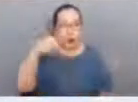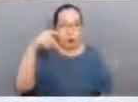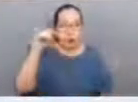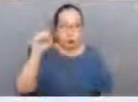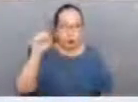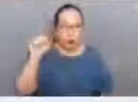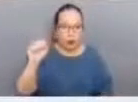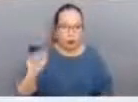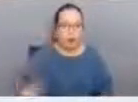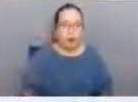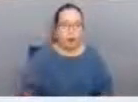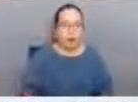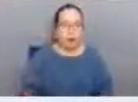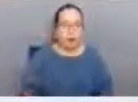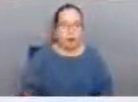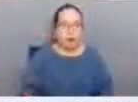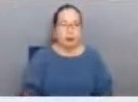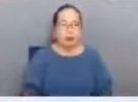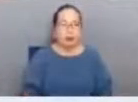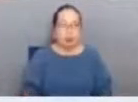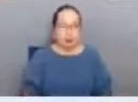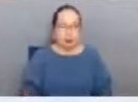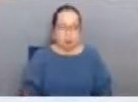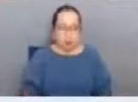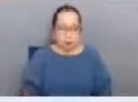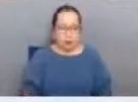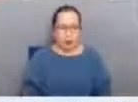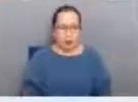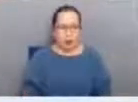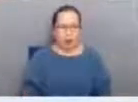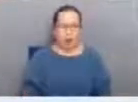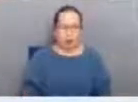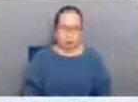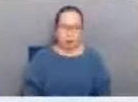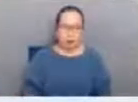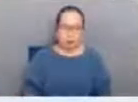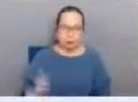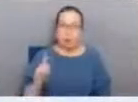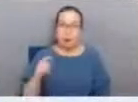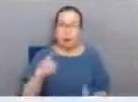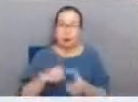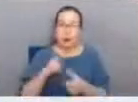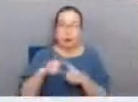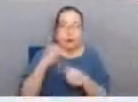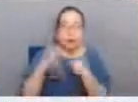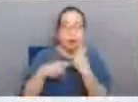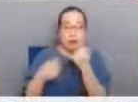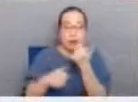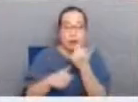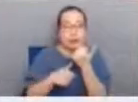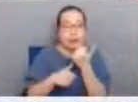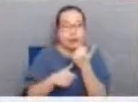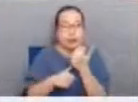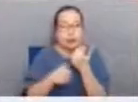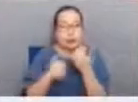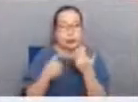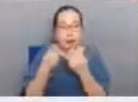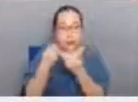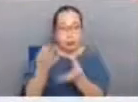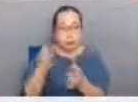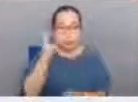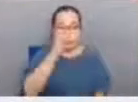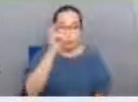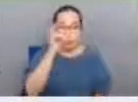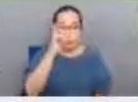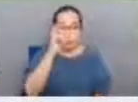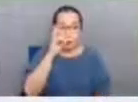mag-expire na. Ang ating pong ahensya, ang POA po, ay in-extend yung inyong OEC. Hindi na po kayo pupunta sa POEA